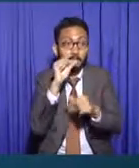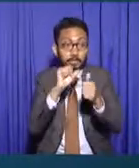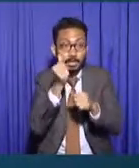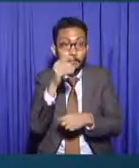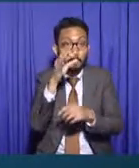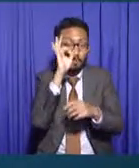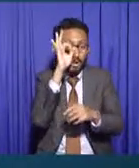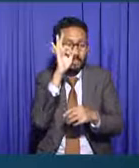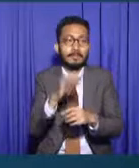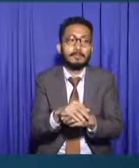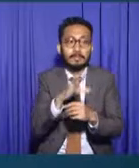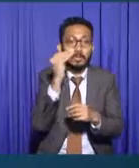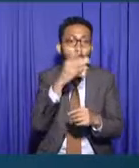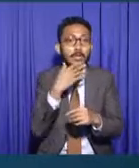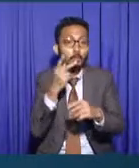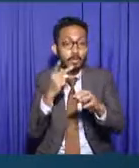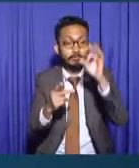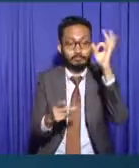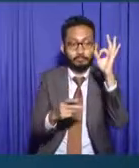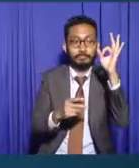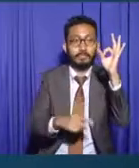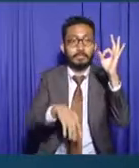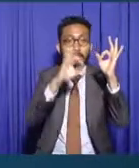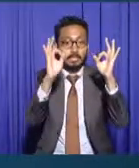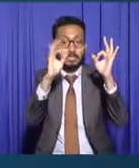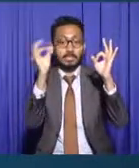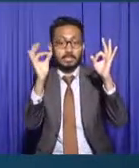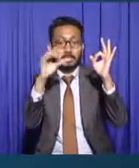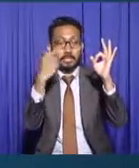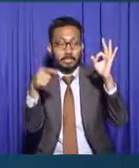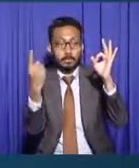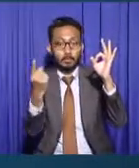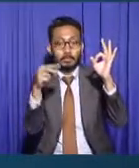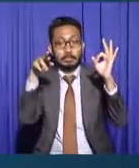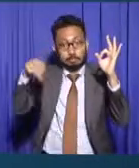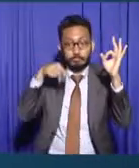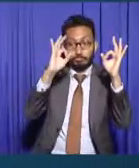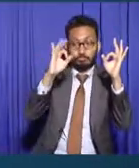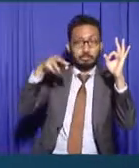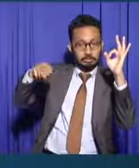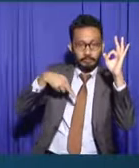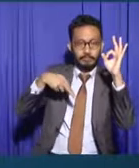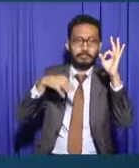dengan pokok kacang Pi baketuline resesif